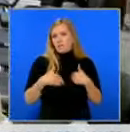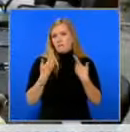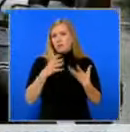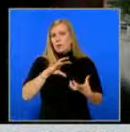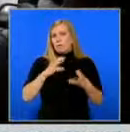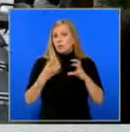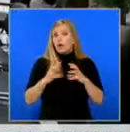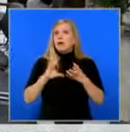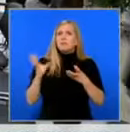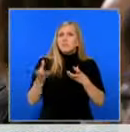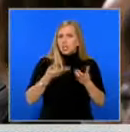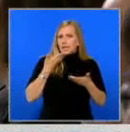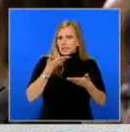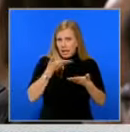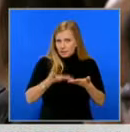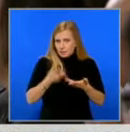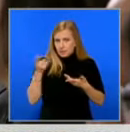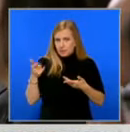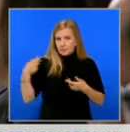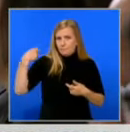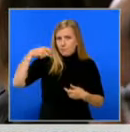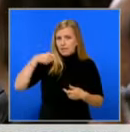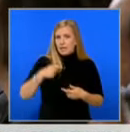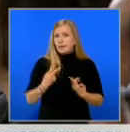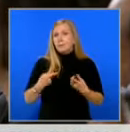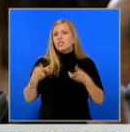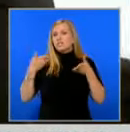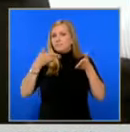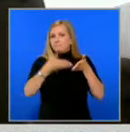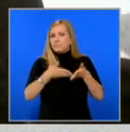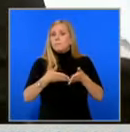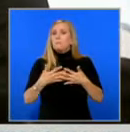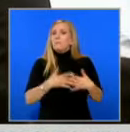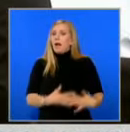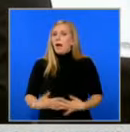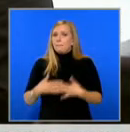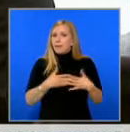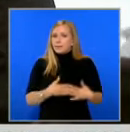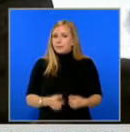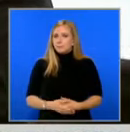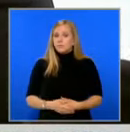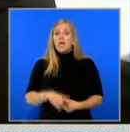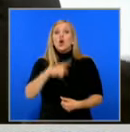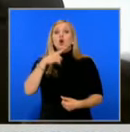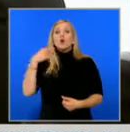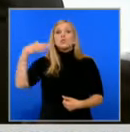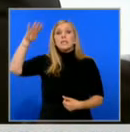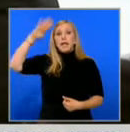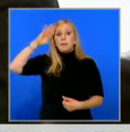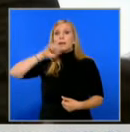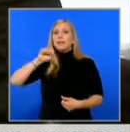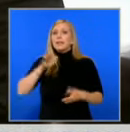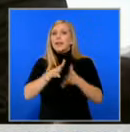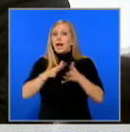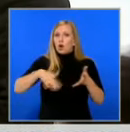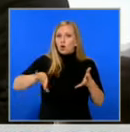а всичките му изказвания бяха с подтекст насочен срещу съединените щати руската армия и народ със сигурност ще пожънат